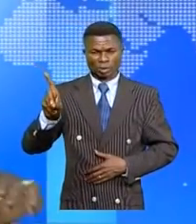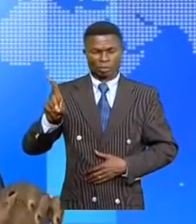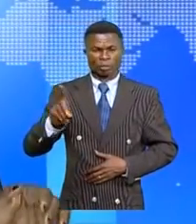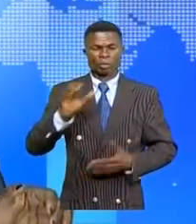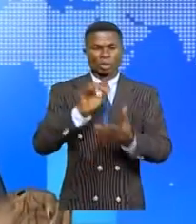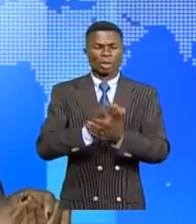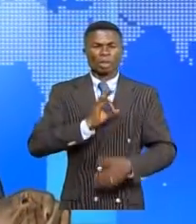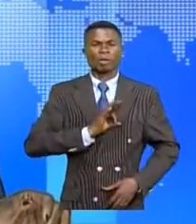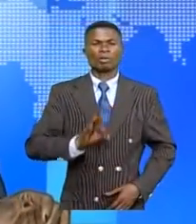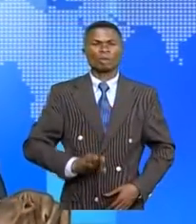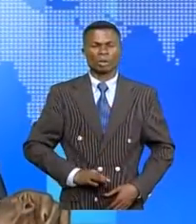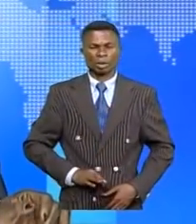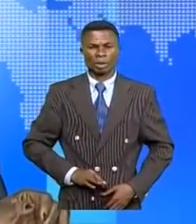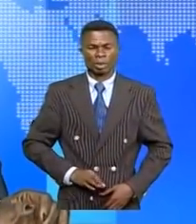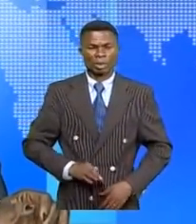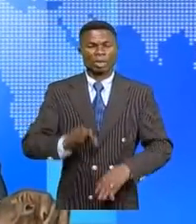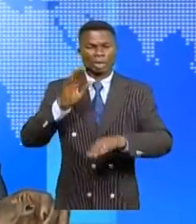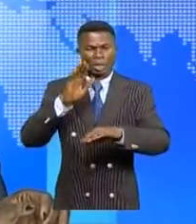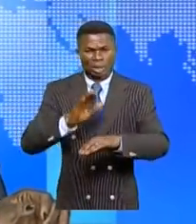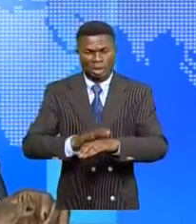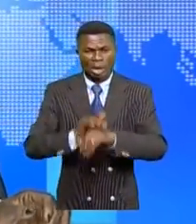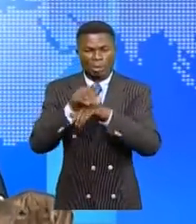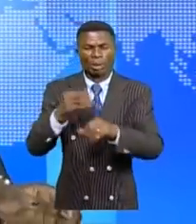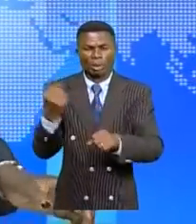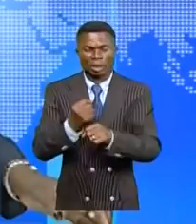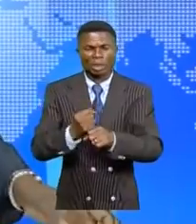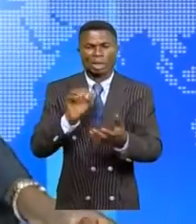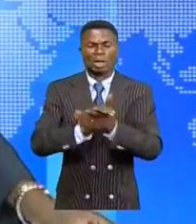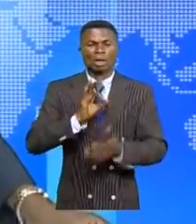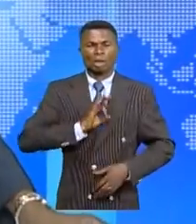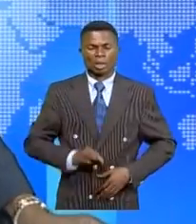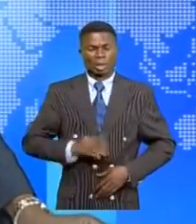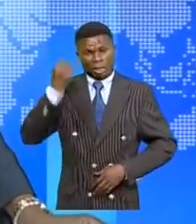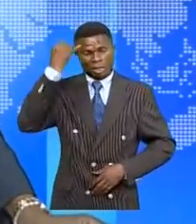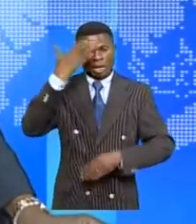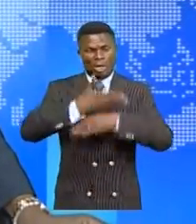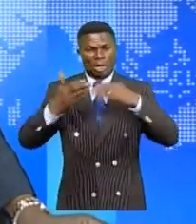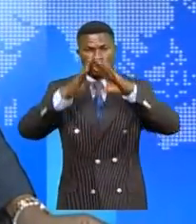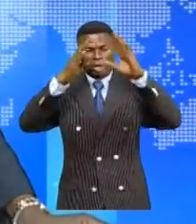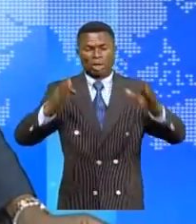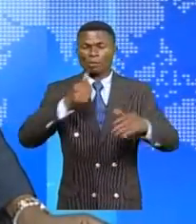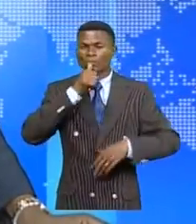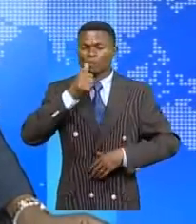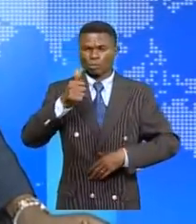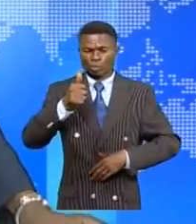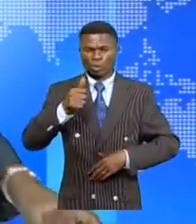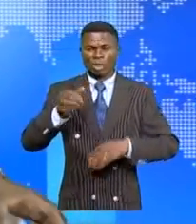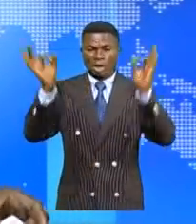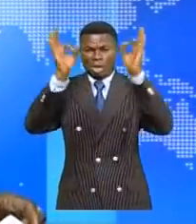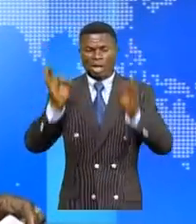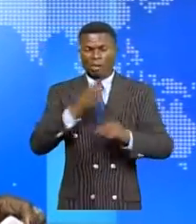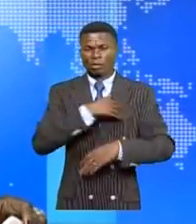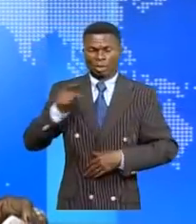Denise Onyeka-Rotshisekedi met la main dans la pâte. La première dame de la République compte construire des bâtiments modernes à la ferme qui porte son